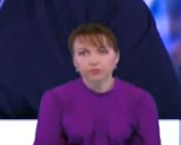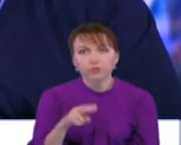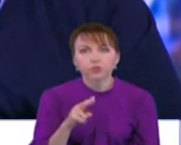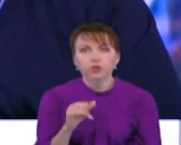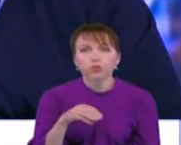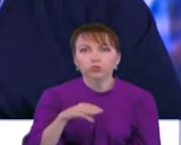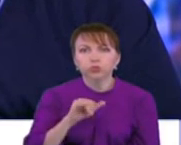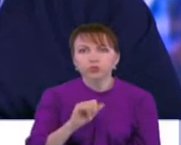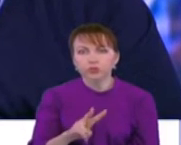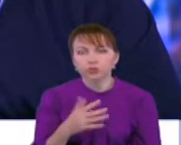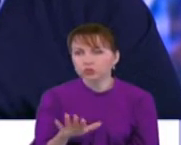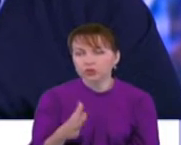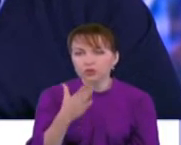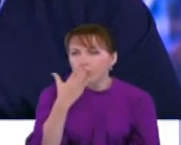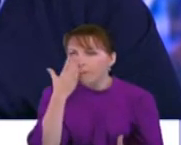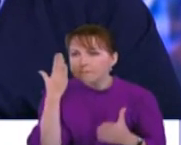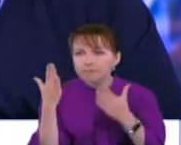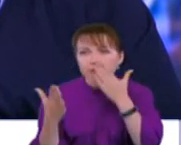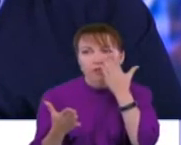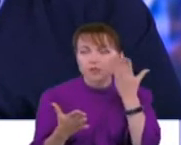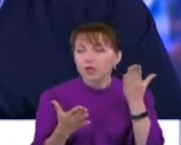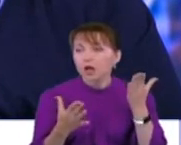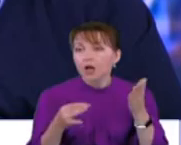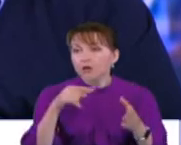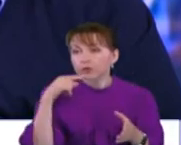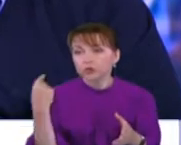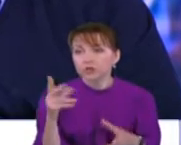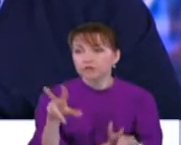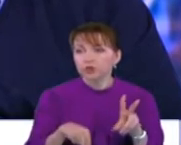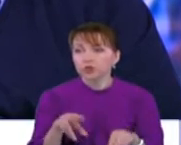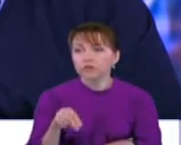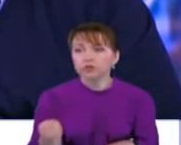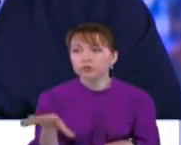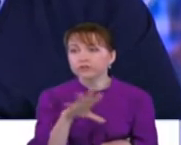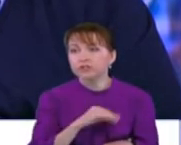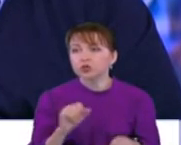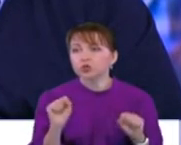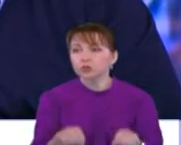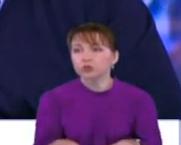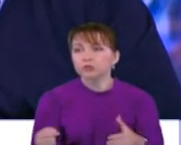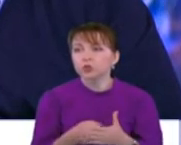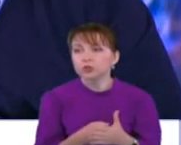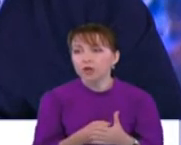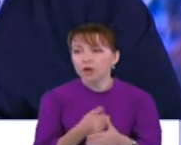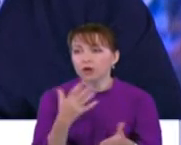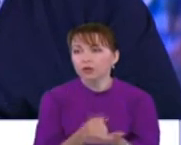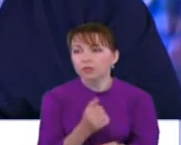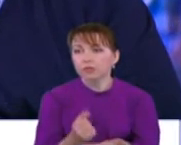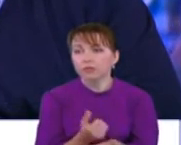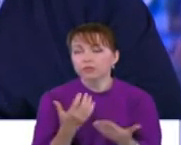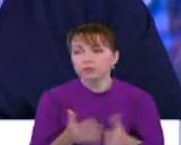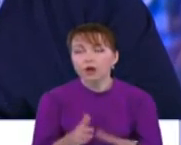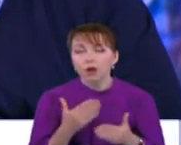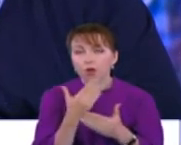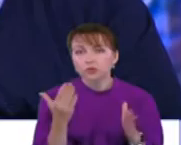в нього вже така амбіція, тобто в Росії, якби, він вважав, що все, що можна було досягти, хоча останні події,